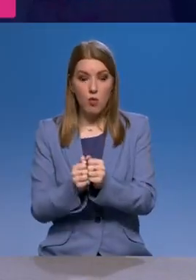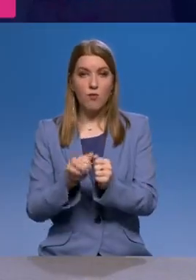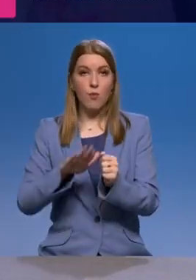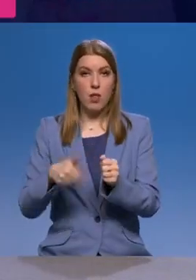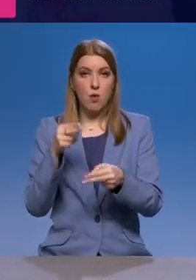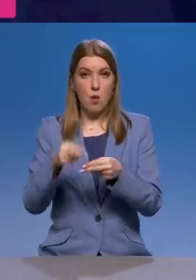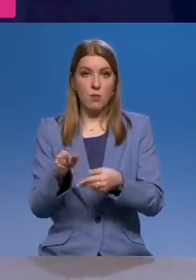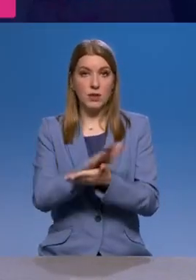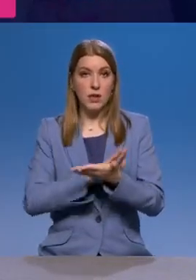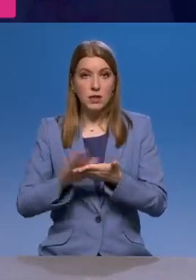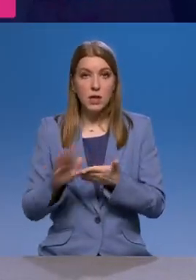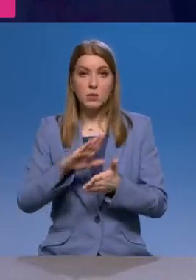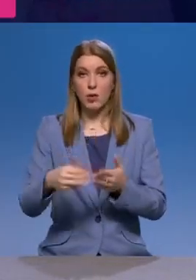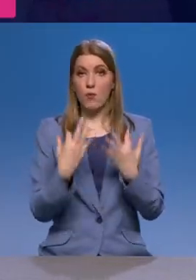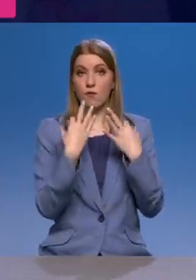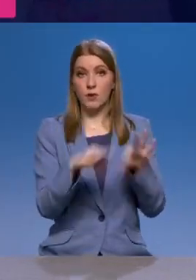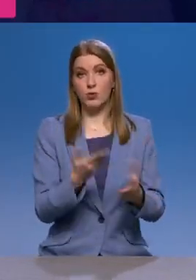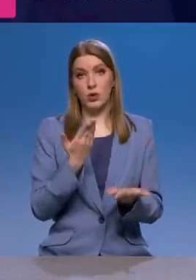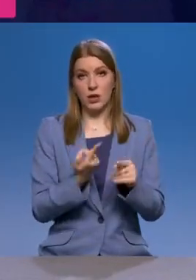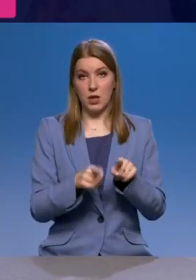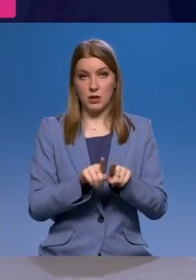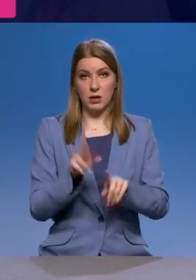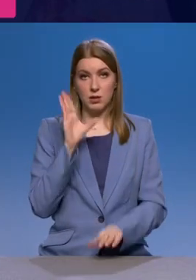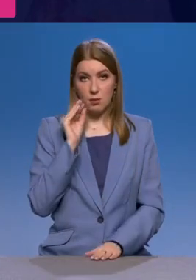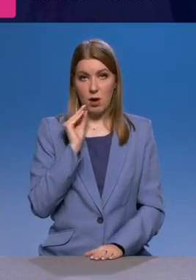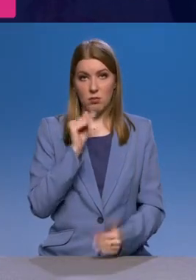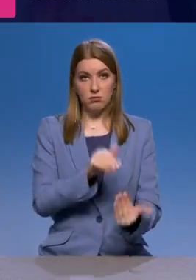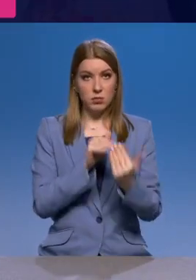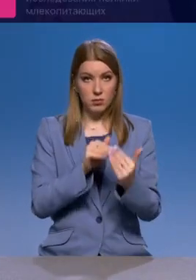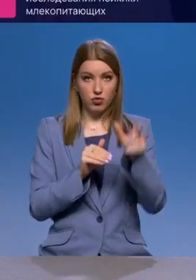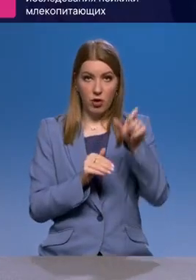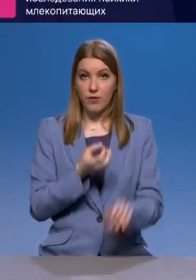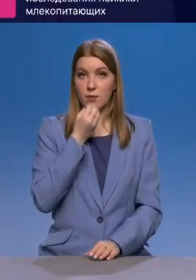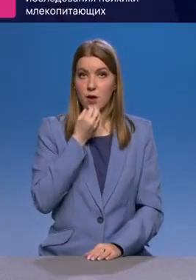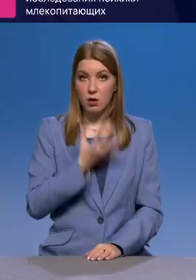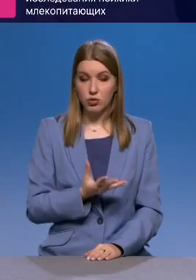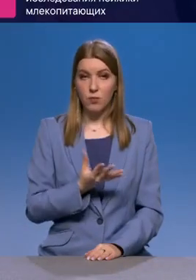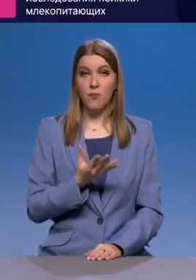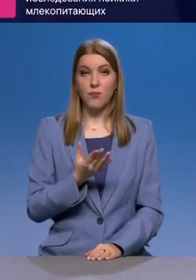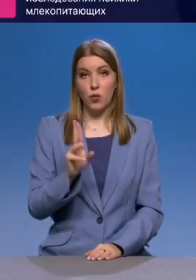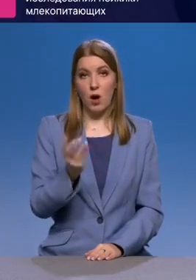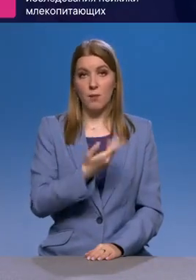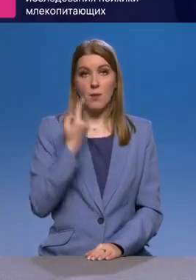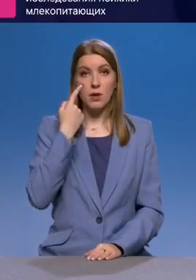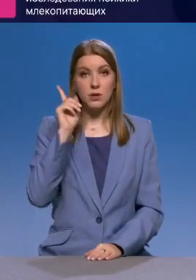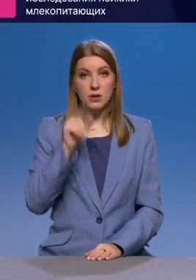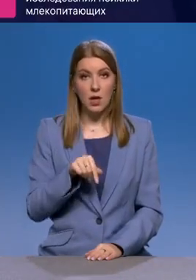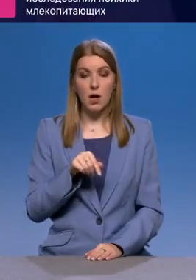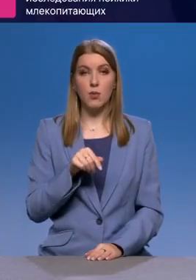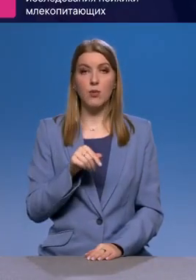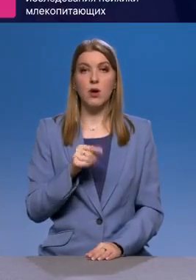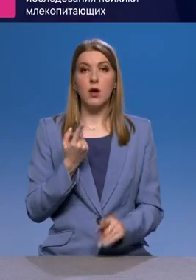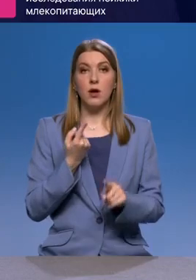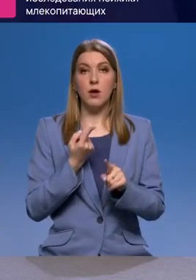Если это лояльная к человеку стая, она там долгое время проживает. Потому что, как мы знаем, ну, экологическая ниша не может